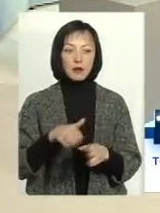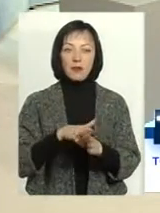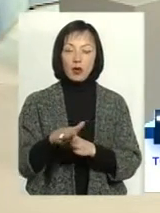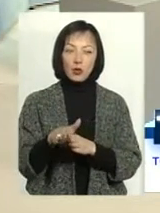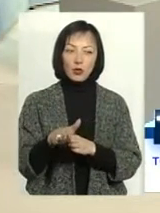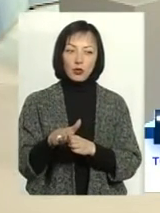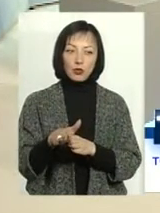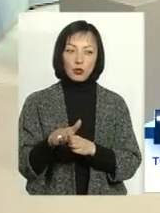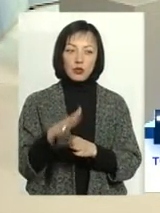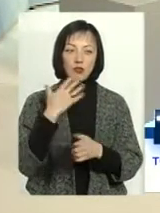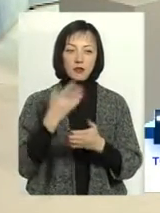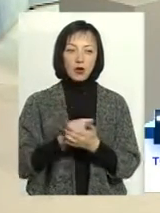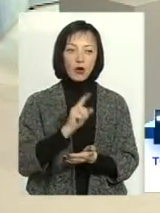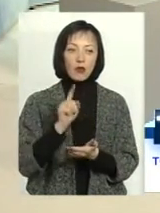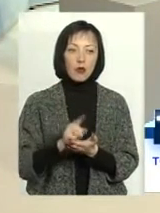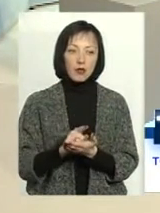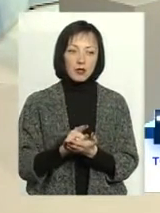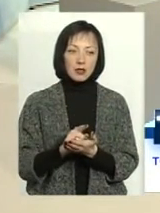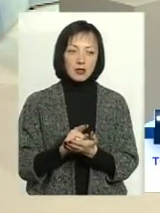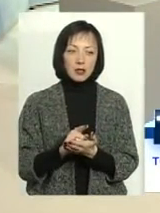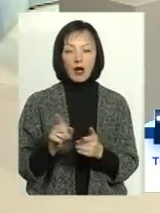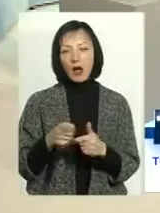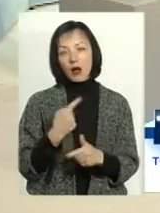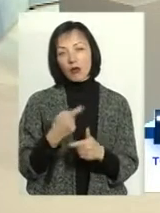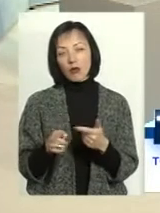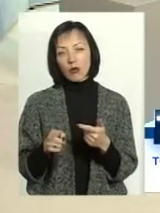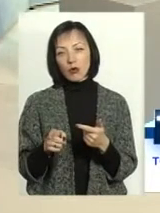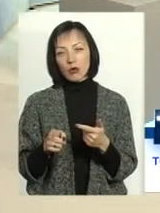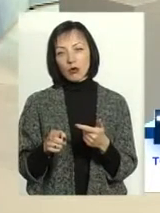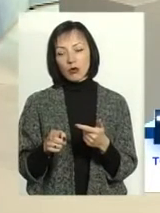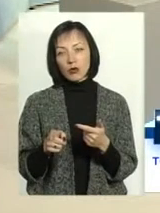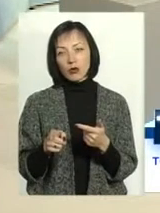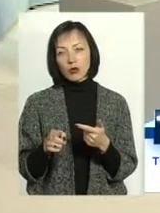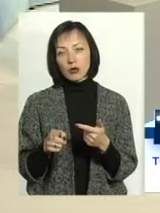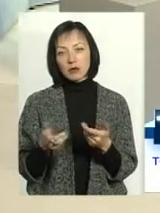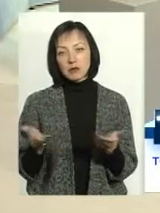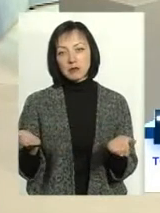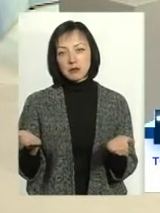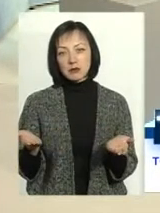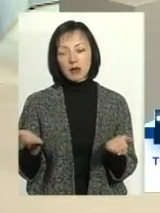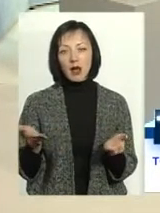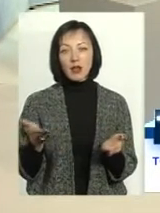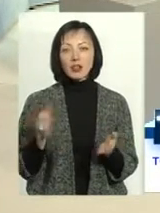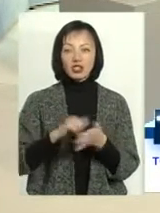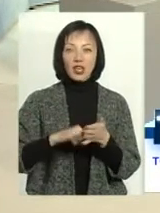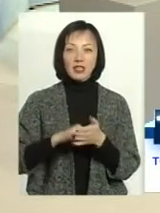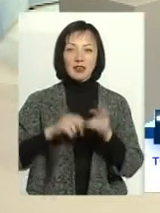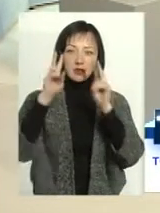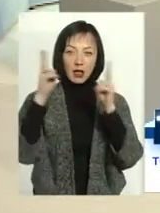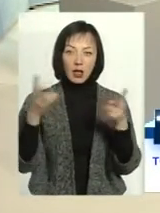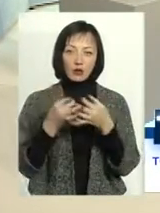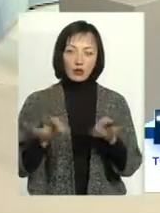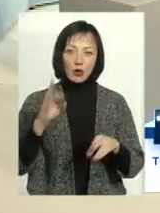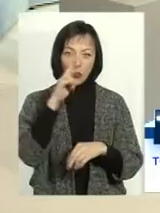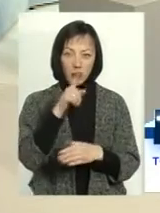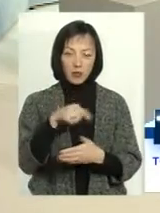виконують свої обов'язки, або ж в силу незнання допускають певні помилки.